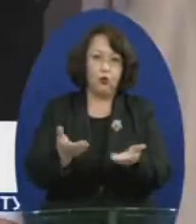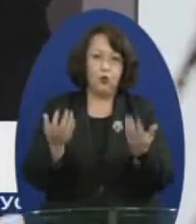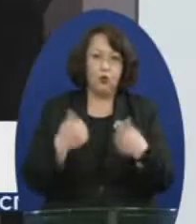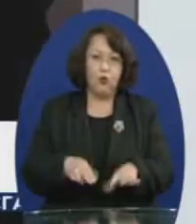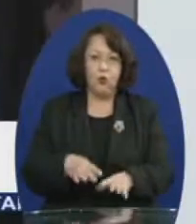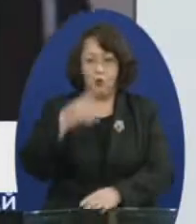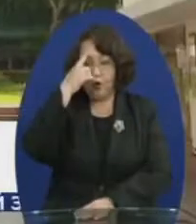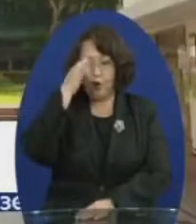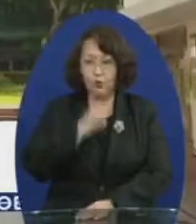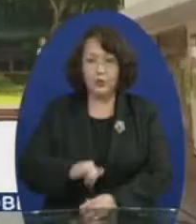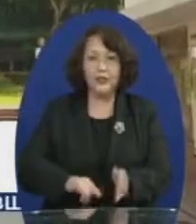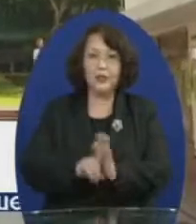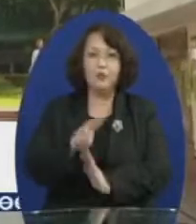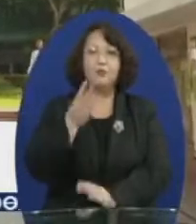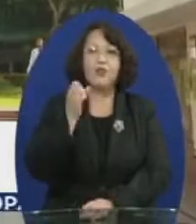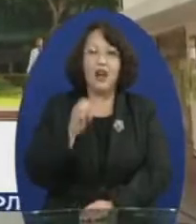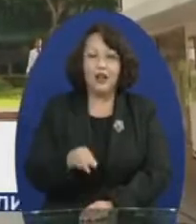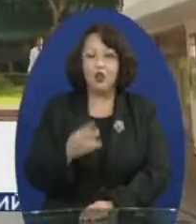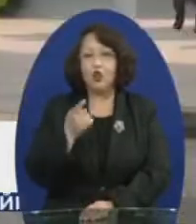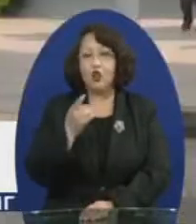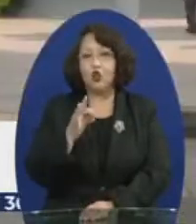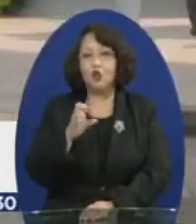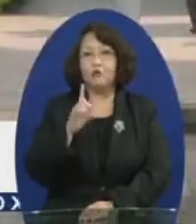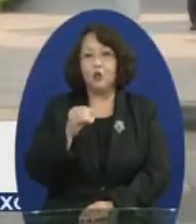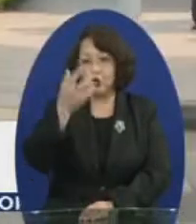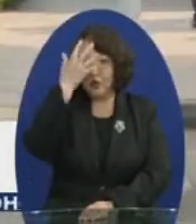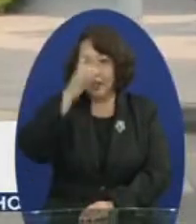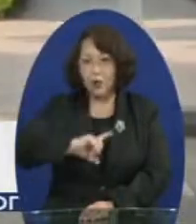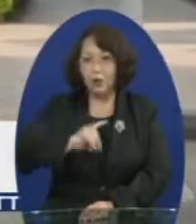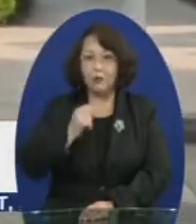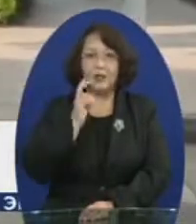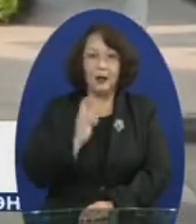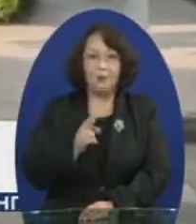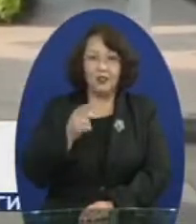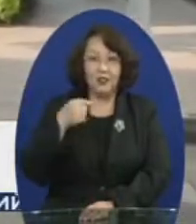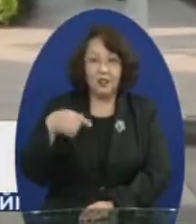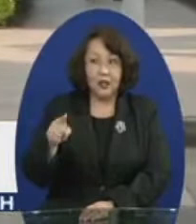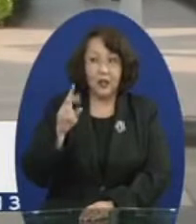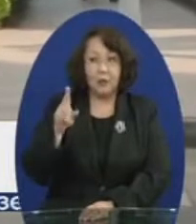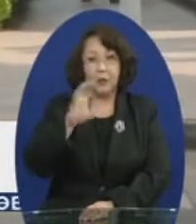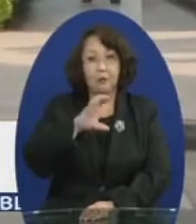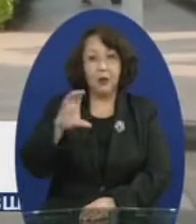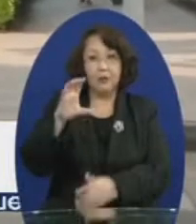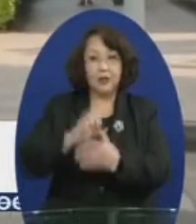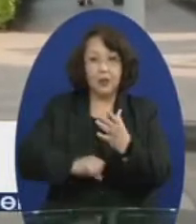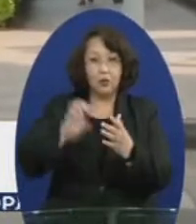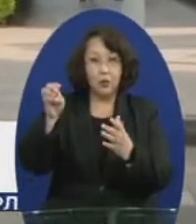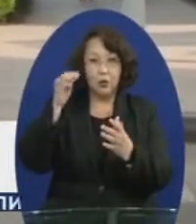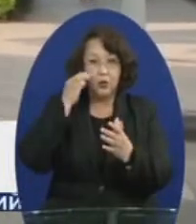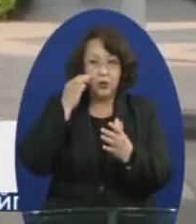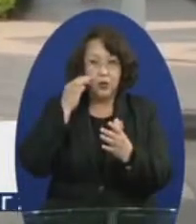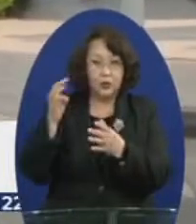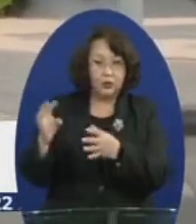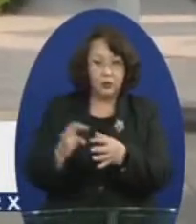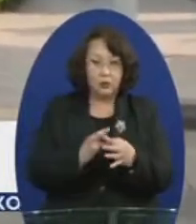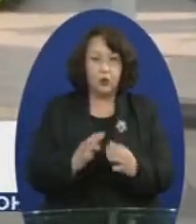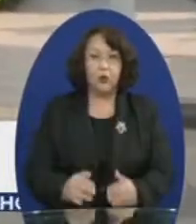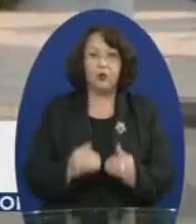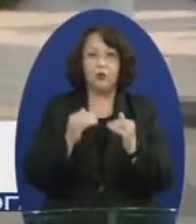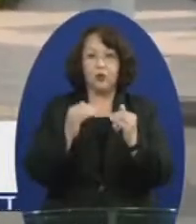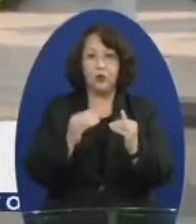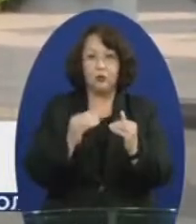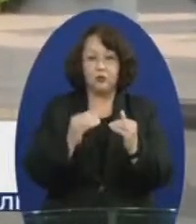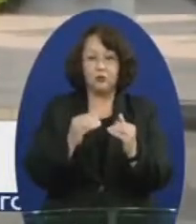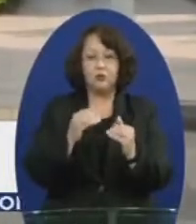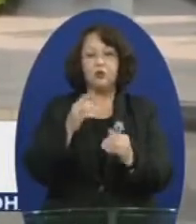улс эхний удаад Мяад хөрөнгийн бирж зэрэг төрийн өмчит зарим компанийг Тимасикийн загвараар хөгжүүлэх саналтай байгааг ерөнхий сайд онцолсон